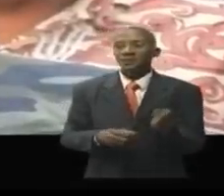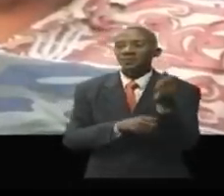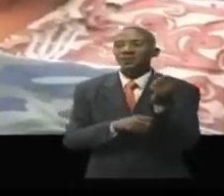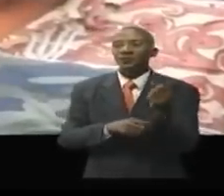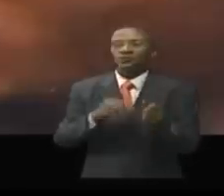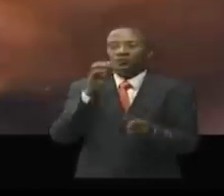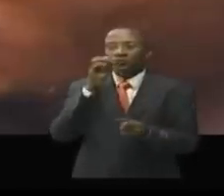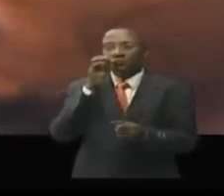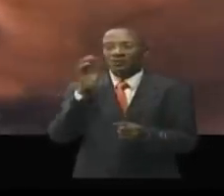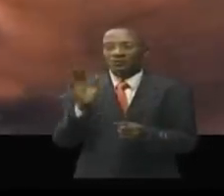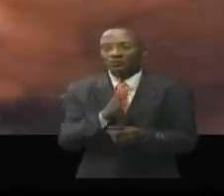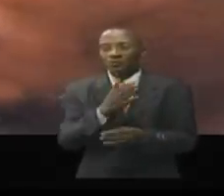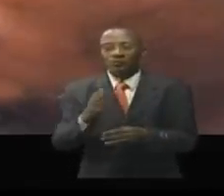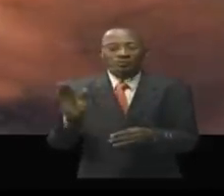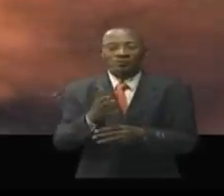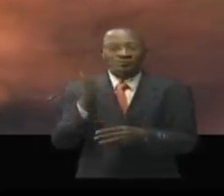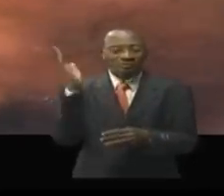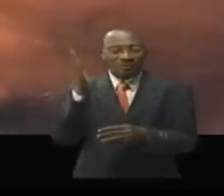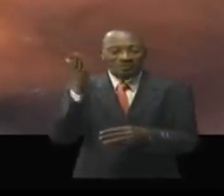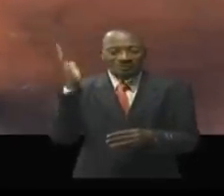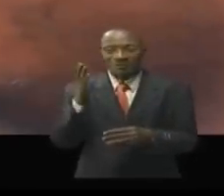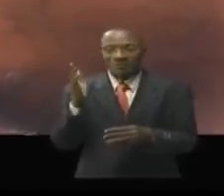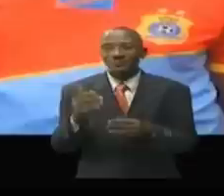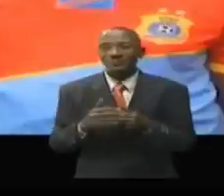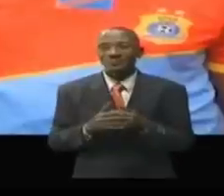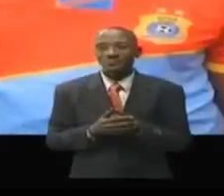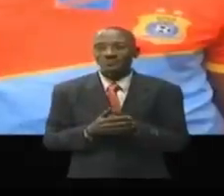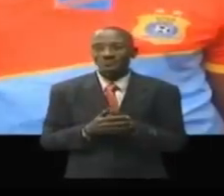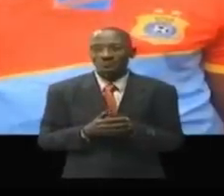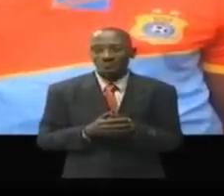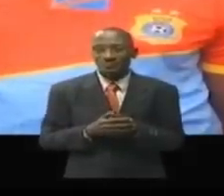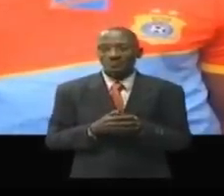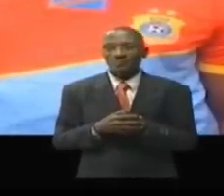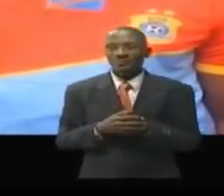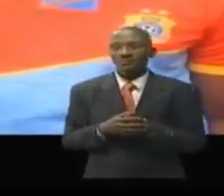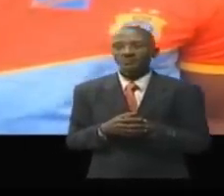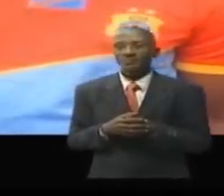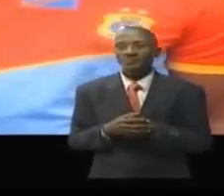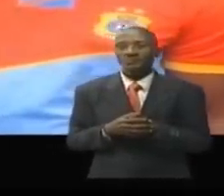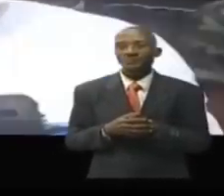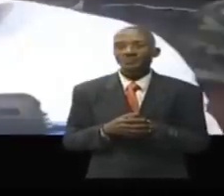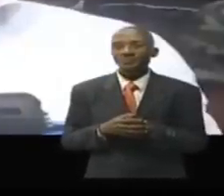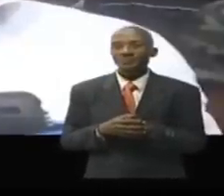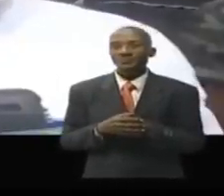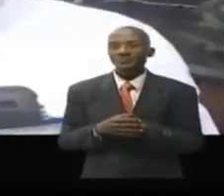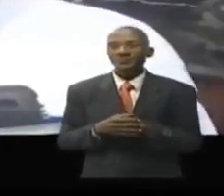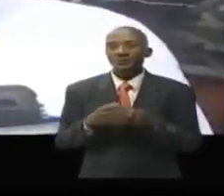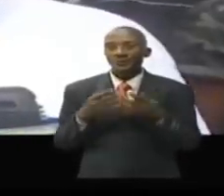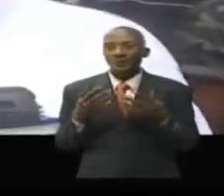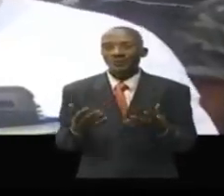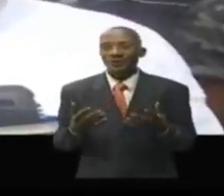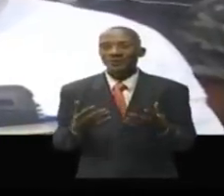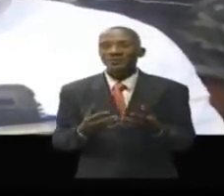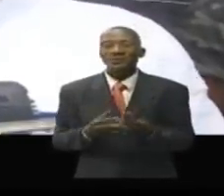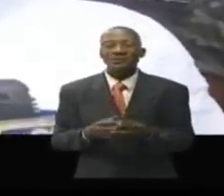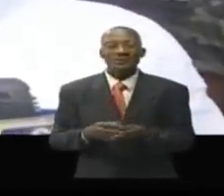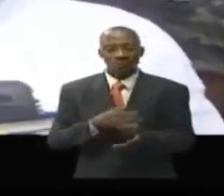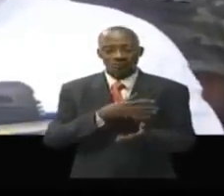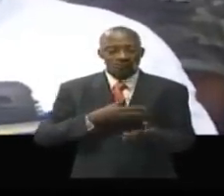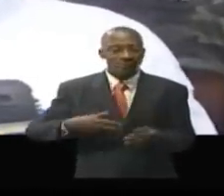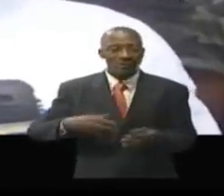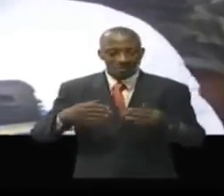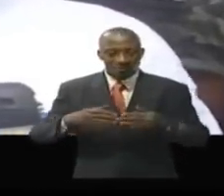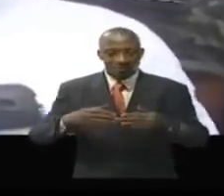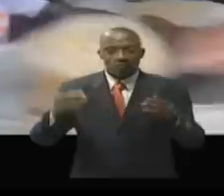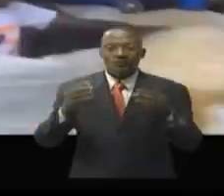remarqué au niveau comme des Sangamamba, localité de Sangamamba, quartier Bumba, il y a quand même des certains récalcitrants ou soit des semeurs